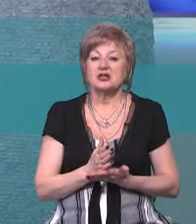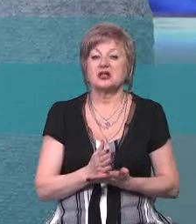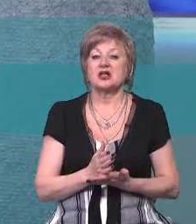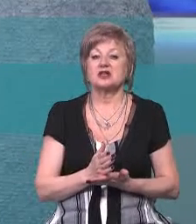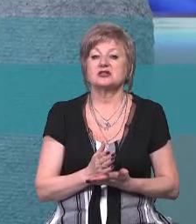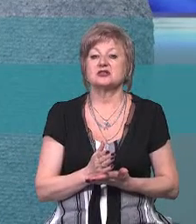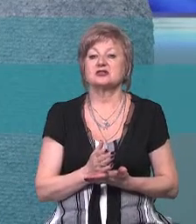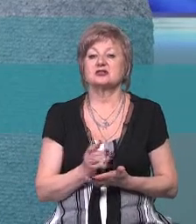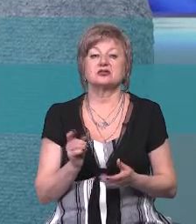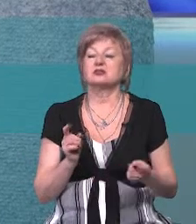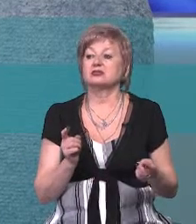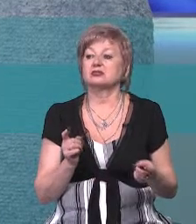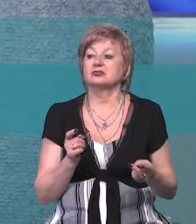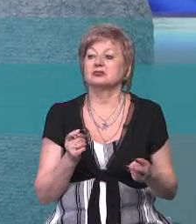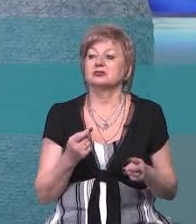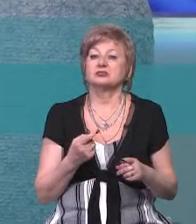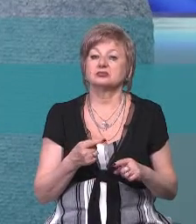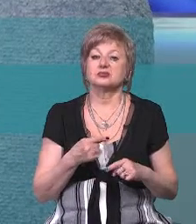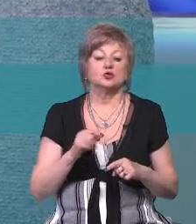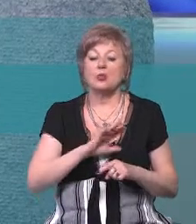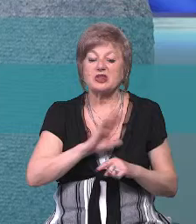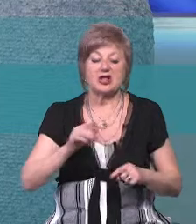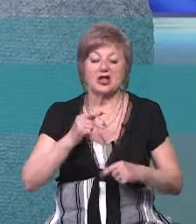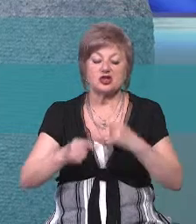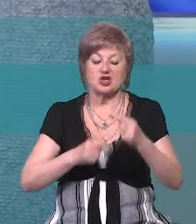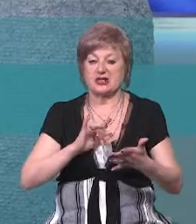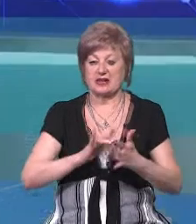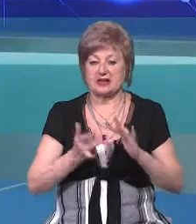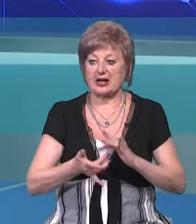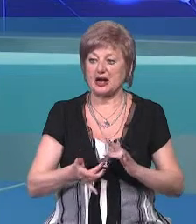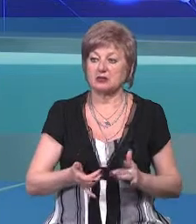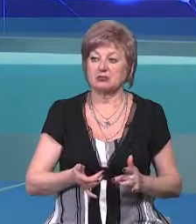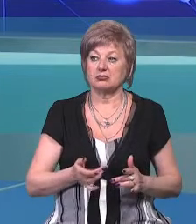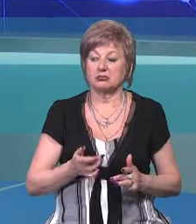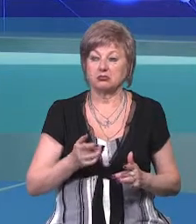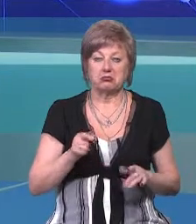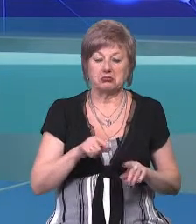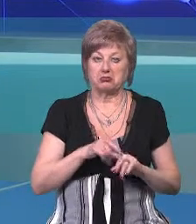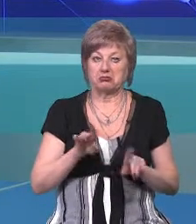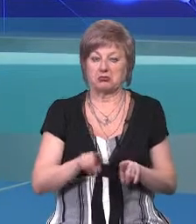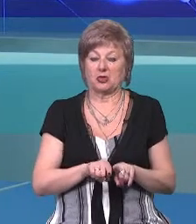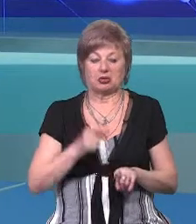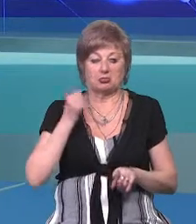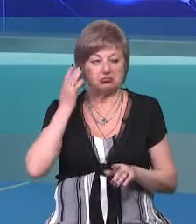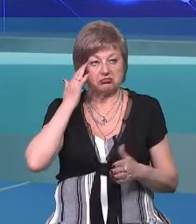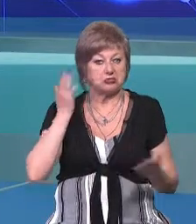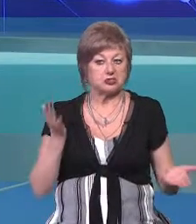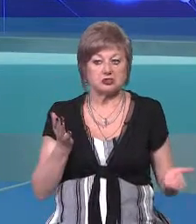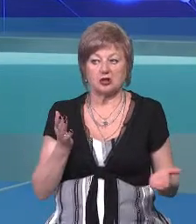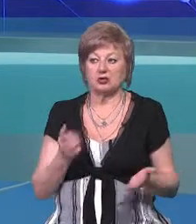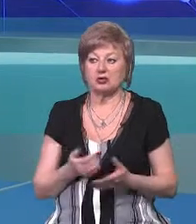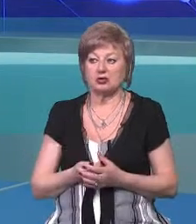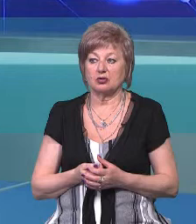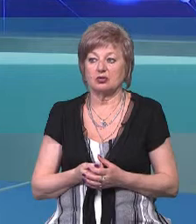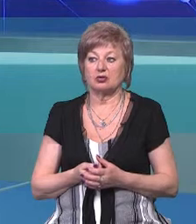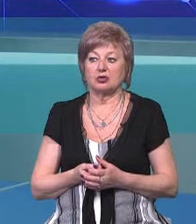от щодо прослуховування через інтернет? Я таких не знаю, чесно кажу. А які є?